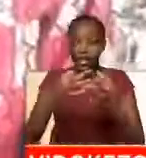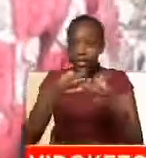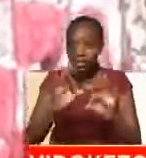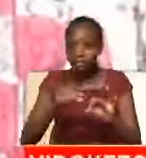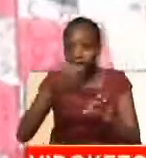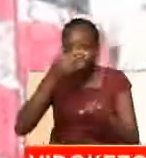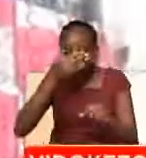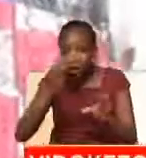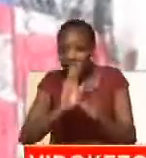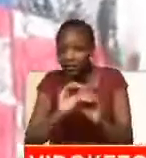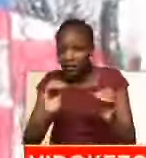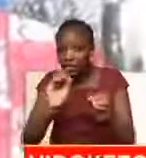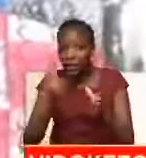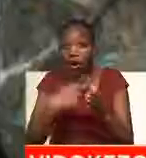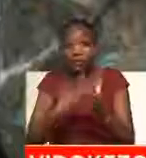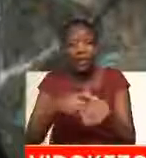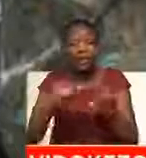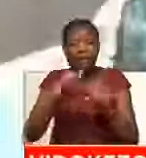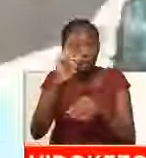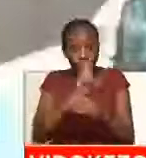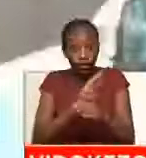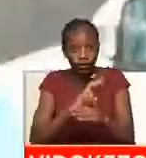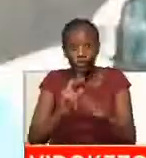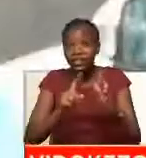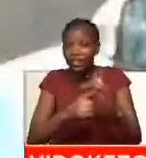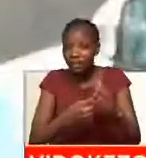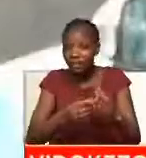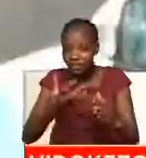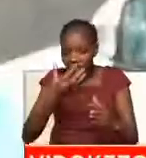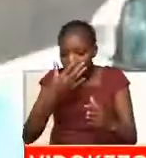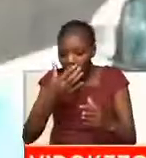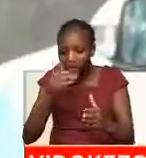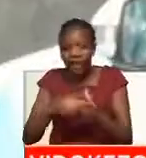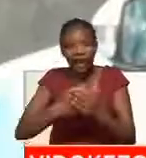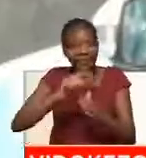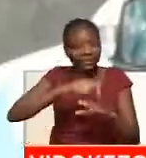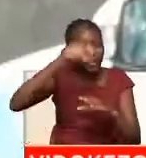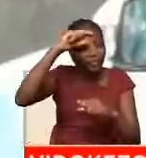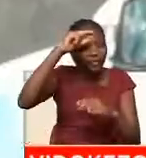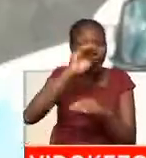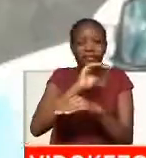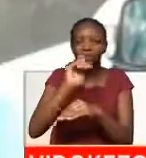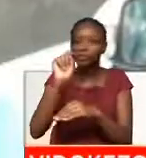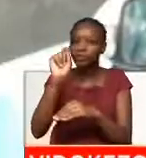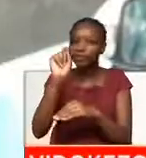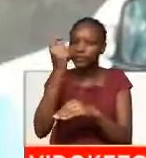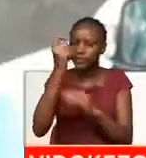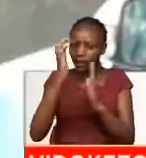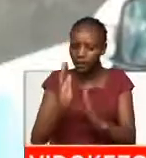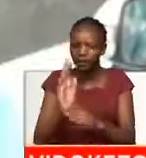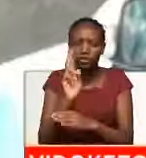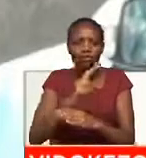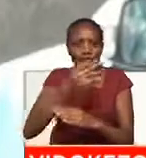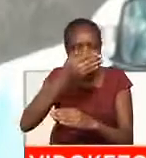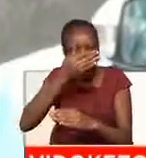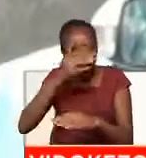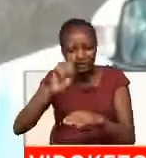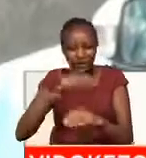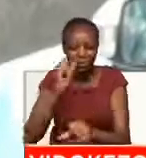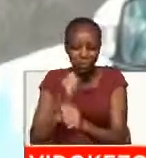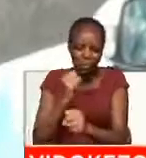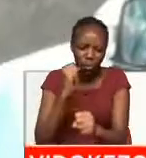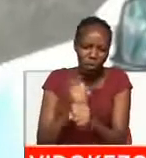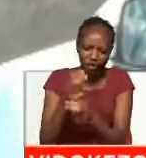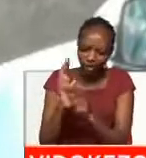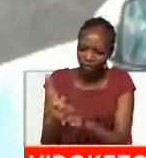mask, utajikuta kwa ventilator. Serikali inapowataka Wakenya kutumia barakoa kila mahala wanapokwenda kuendeleza shughuli zao za kila